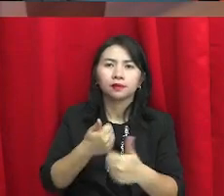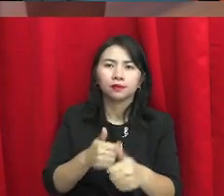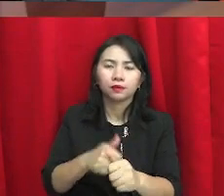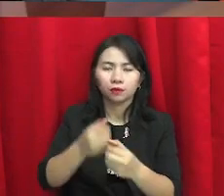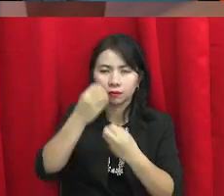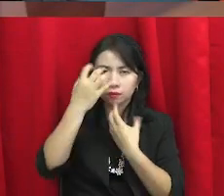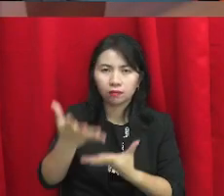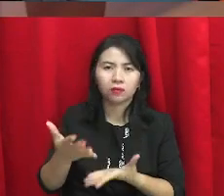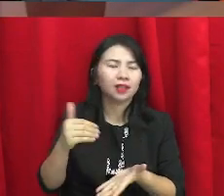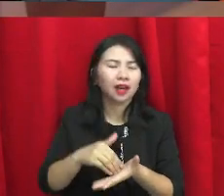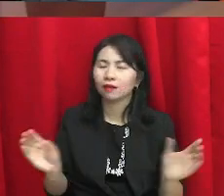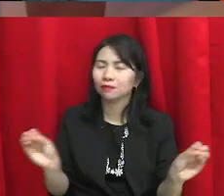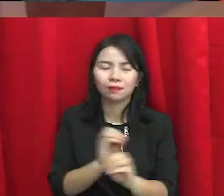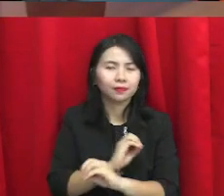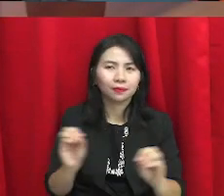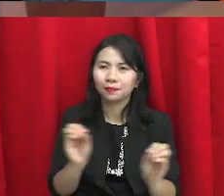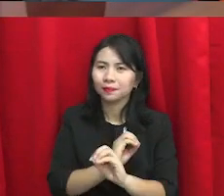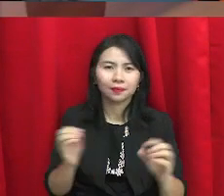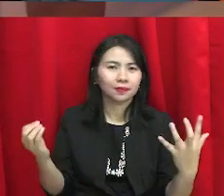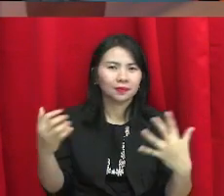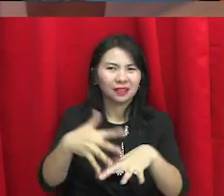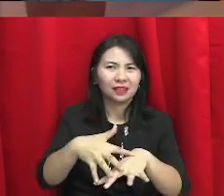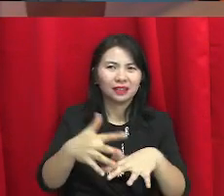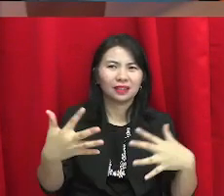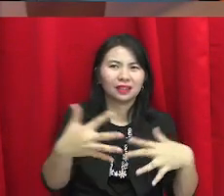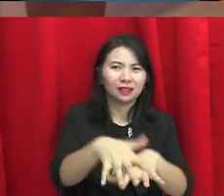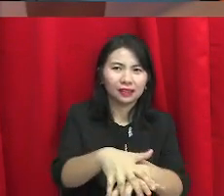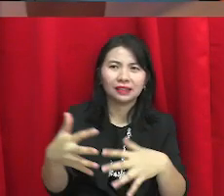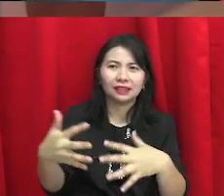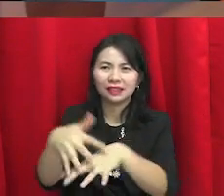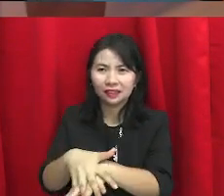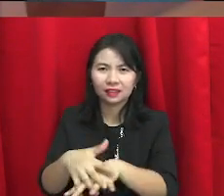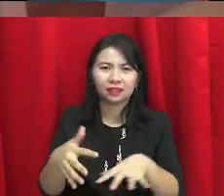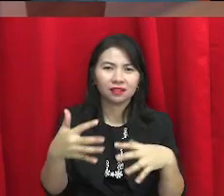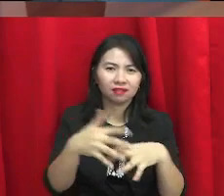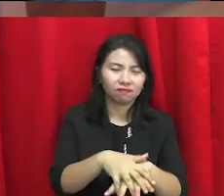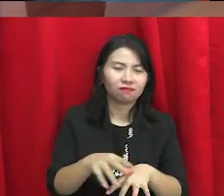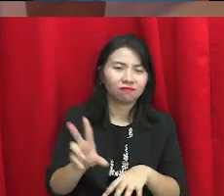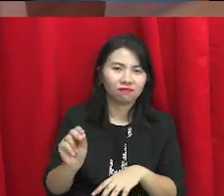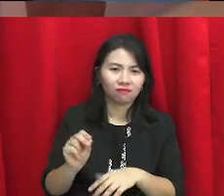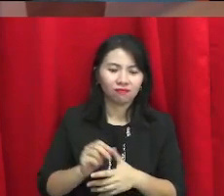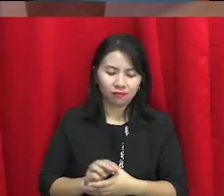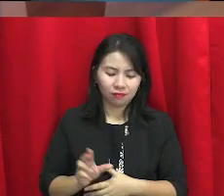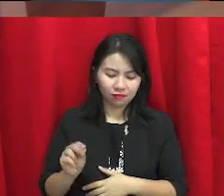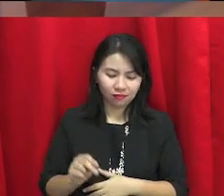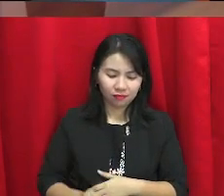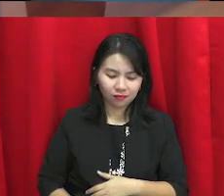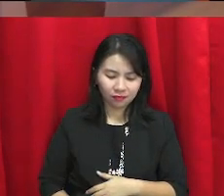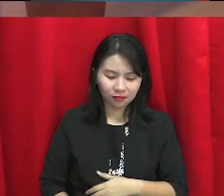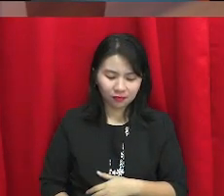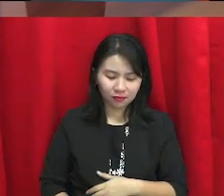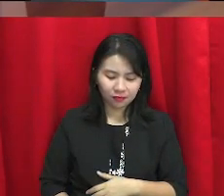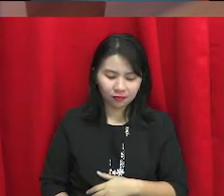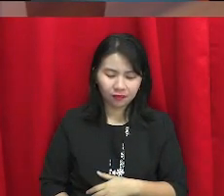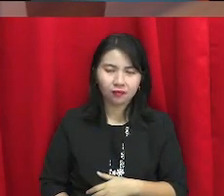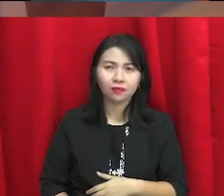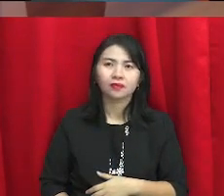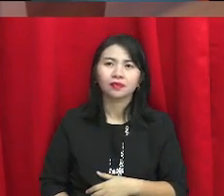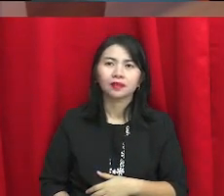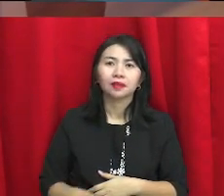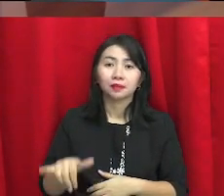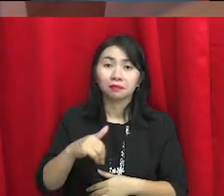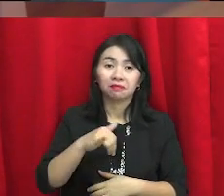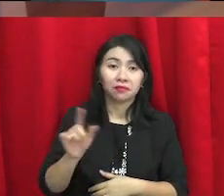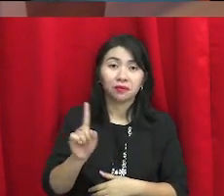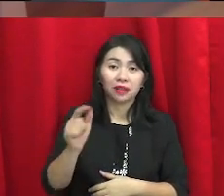Walang megos-megos yan, insan. Hindi na pwede na megos. Grabe na yan, insan. Ha? Pati ba naman yung gusto mangyari ng Diyos sa